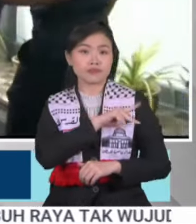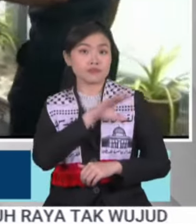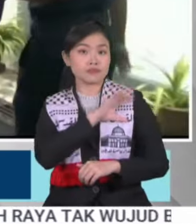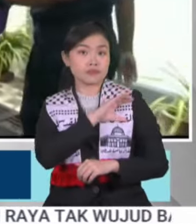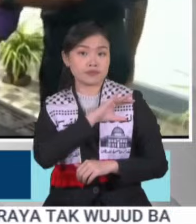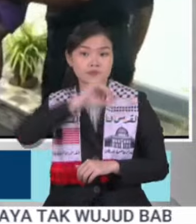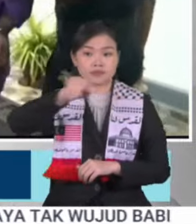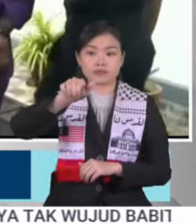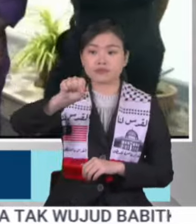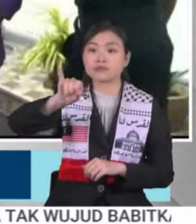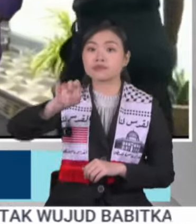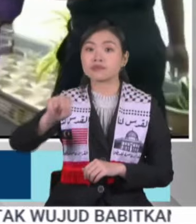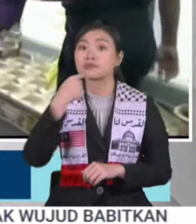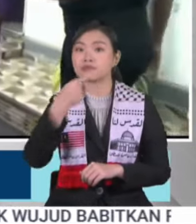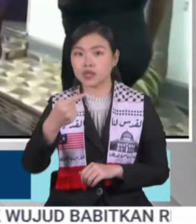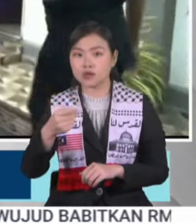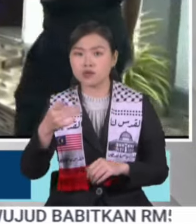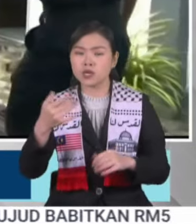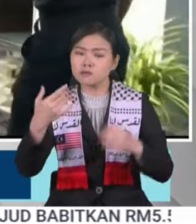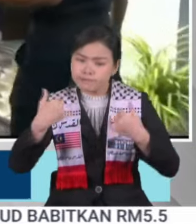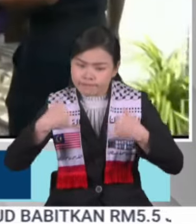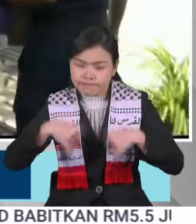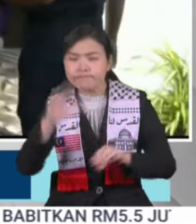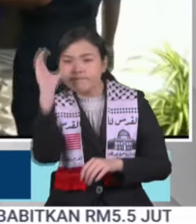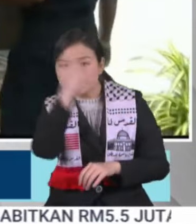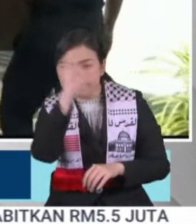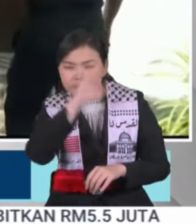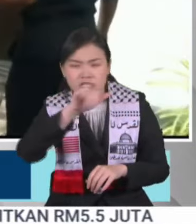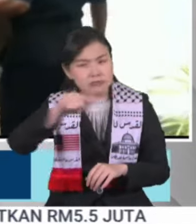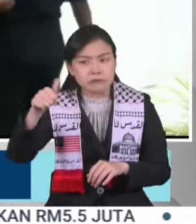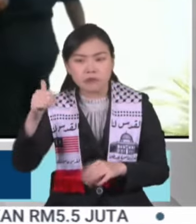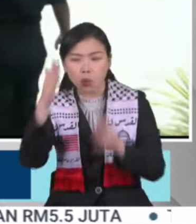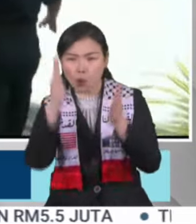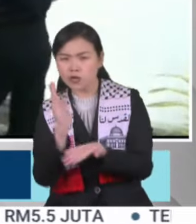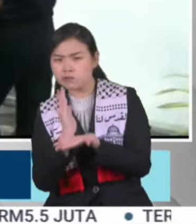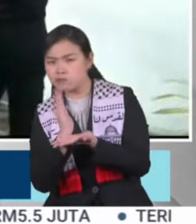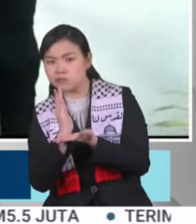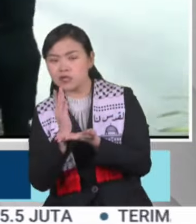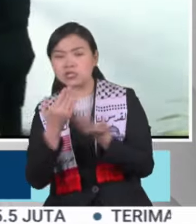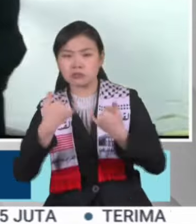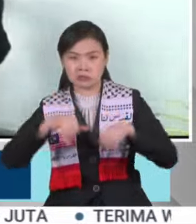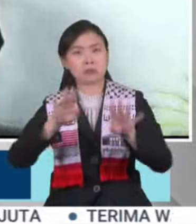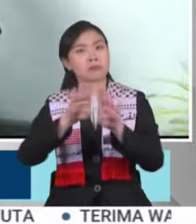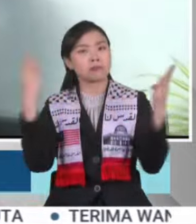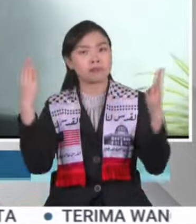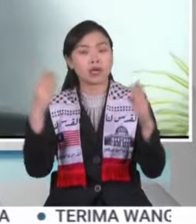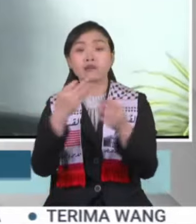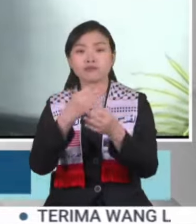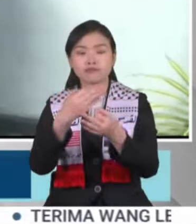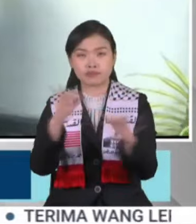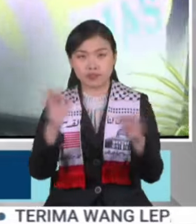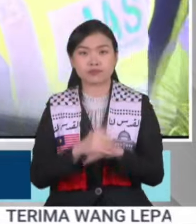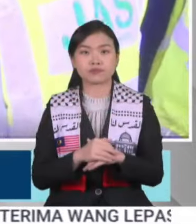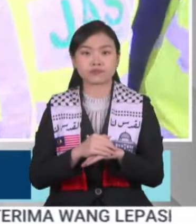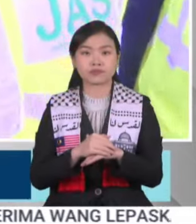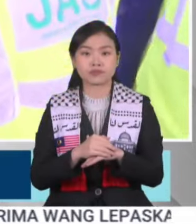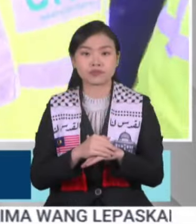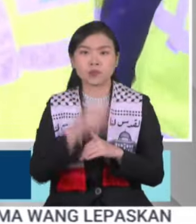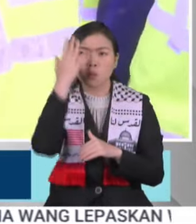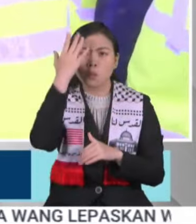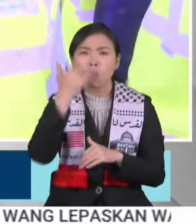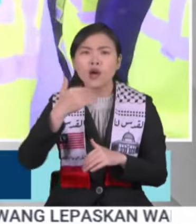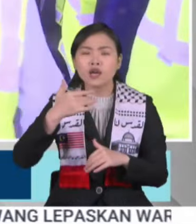Poli Daerah Jasin berkata pihaknya masih memburu beberapa lagi suspek yang masih bebas. menjadi penyebab